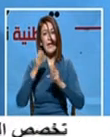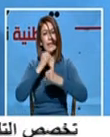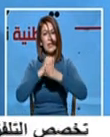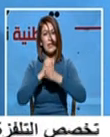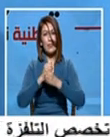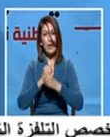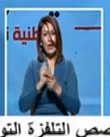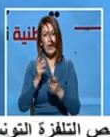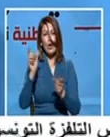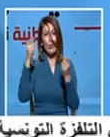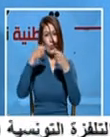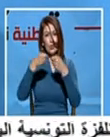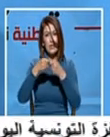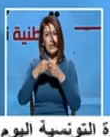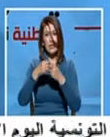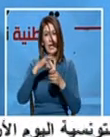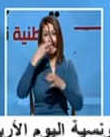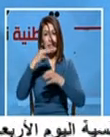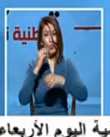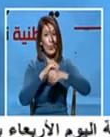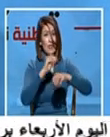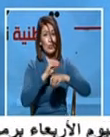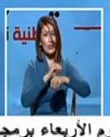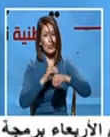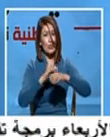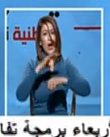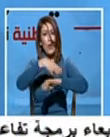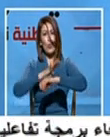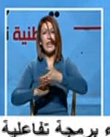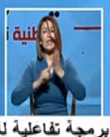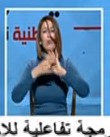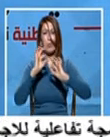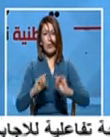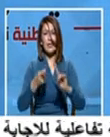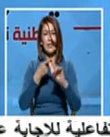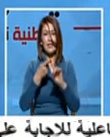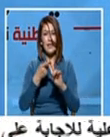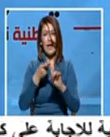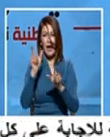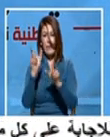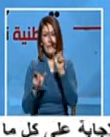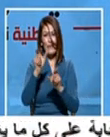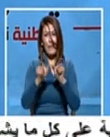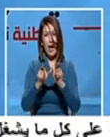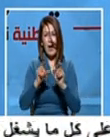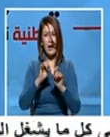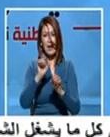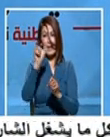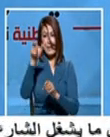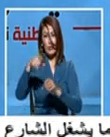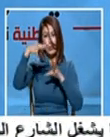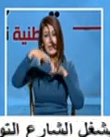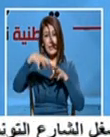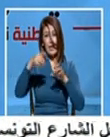في هذه المراكز حسب الجهات وفما حتى المندوبيات الجهوية